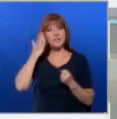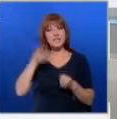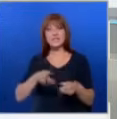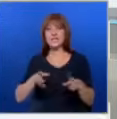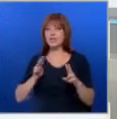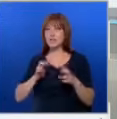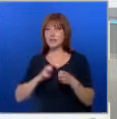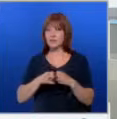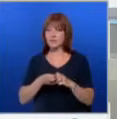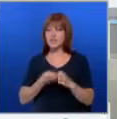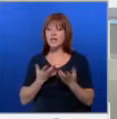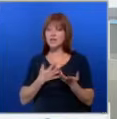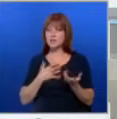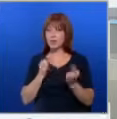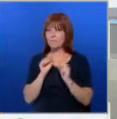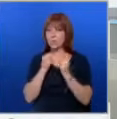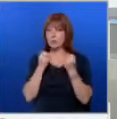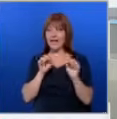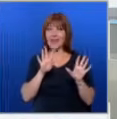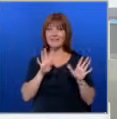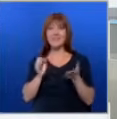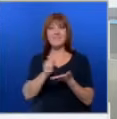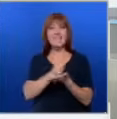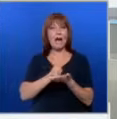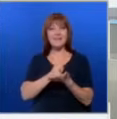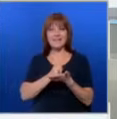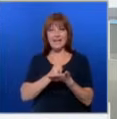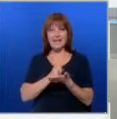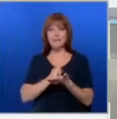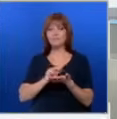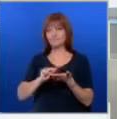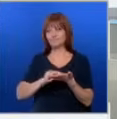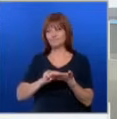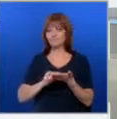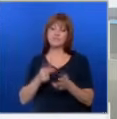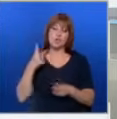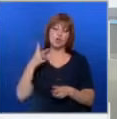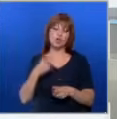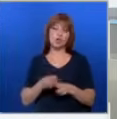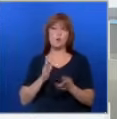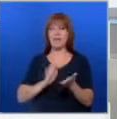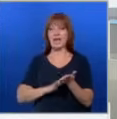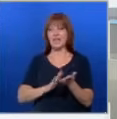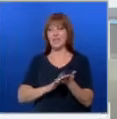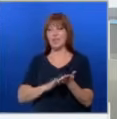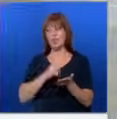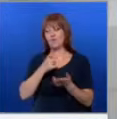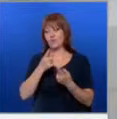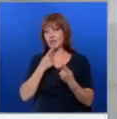решаване на проблема предизвика протести, а 9 аптеки подадоха предизвестие за прекратяване на договорите си с